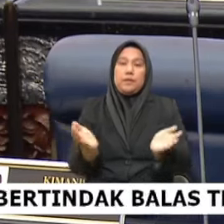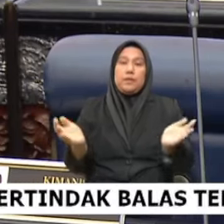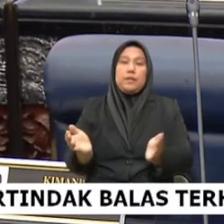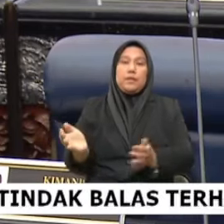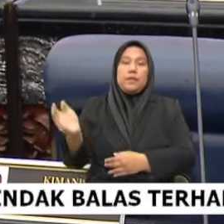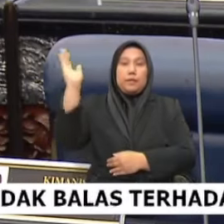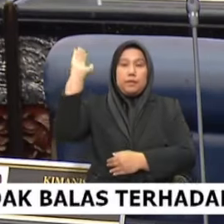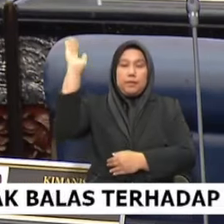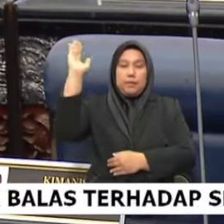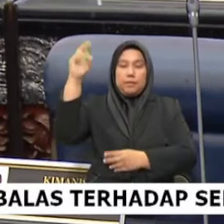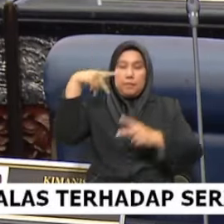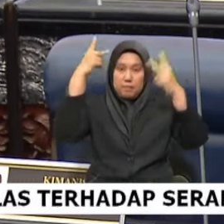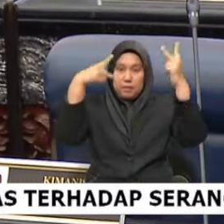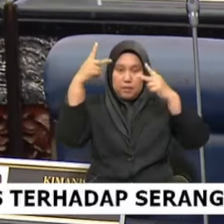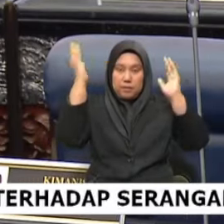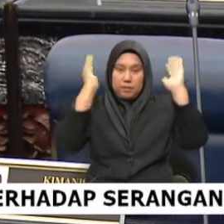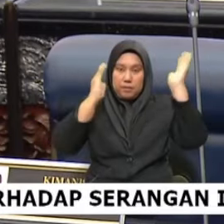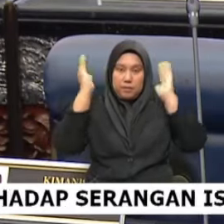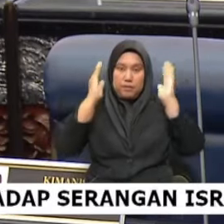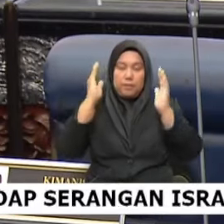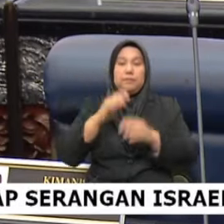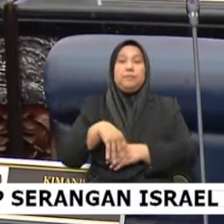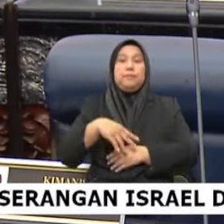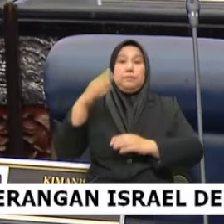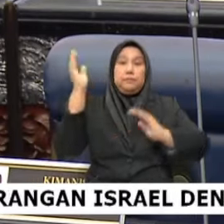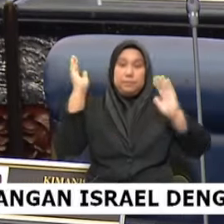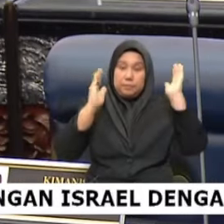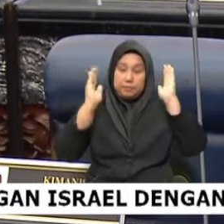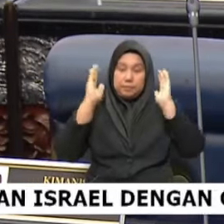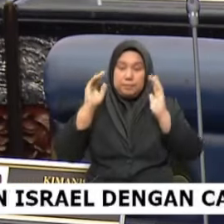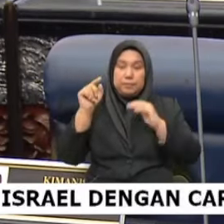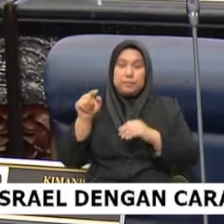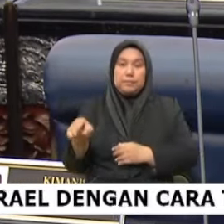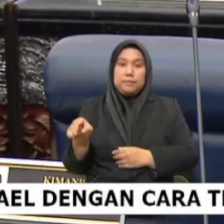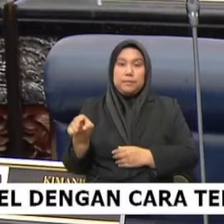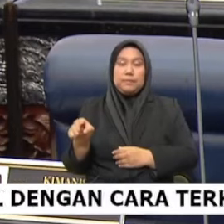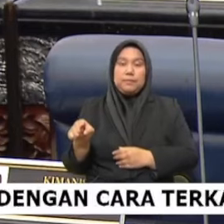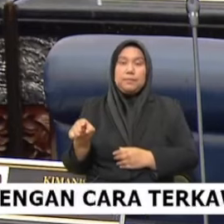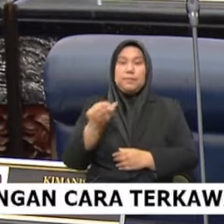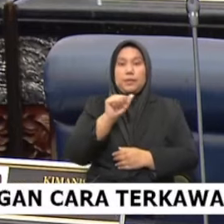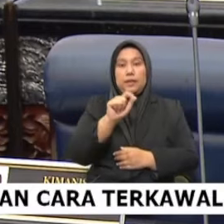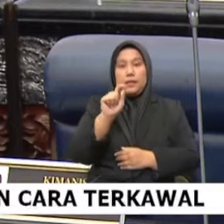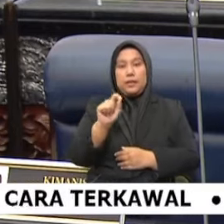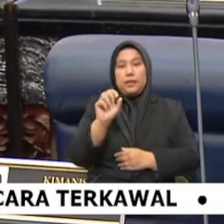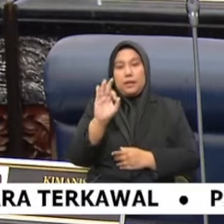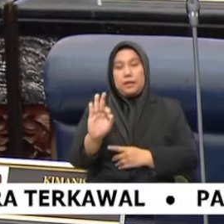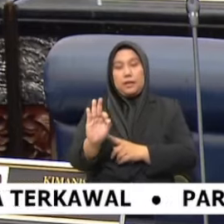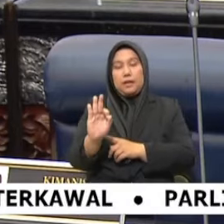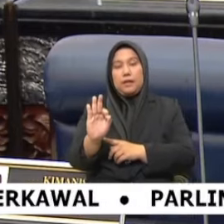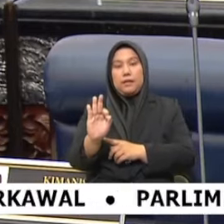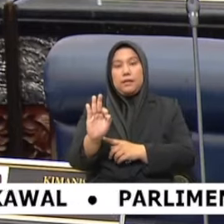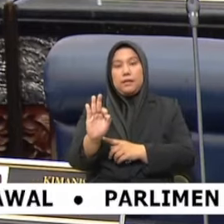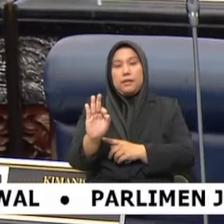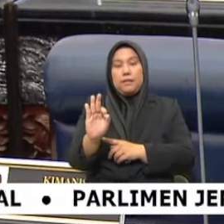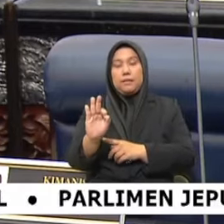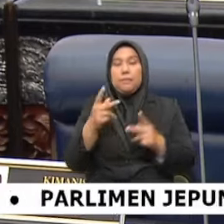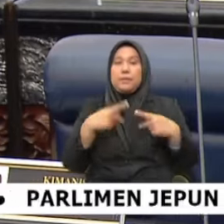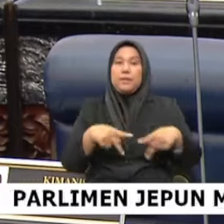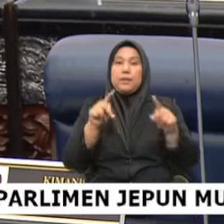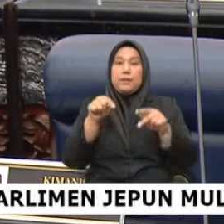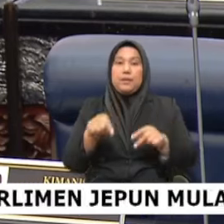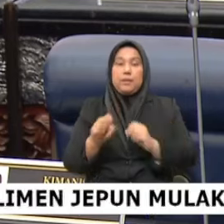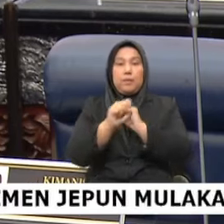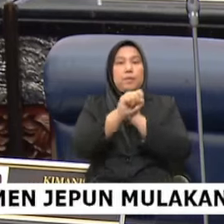2026. Malaysia selaku tuan rumah ASEAN Tourism Forum, ATF, akan menggunakan peluang keemasan ini